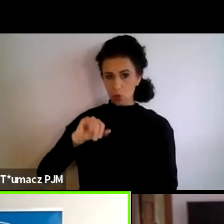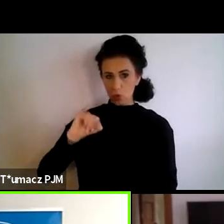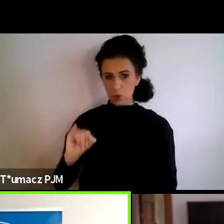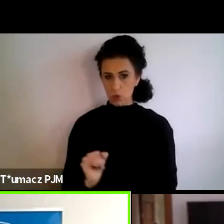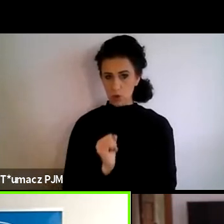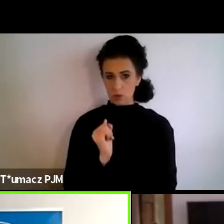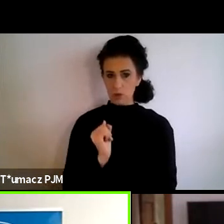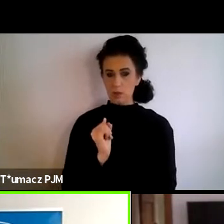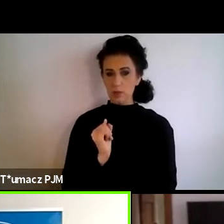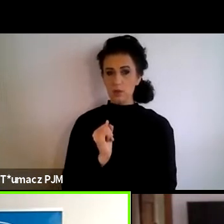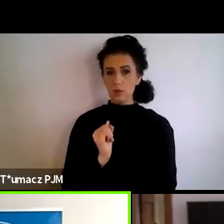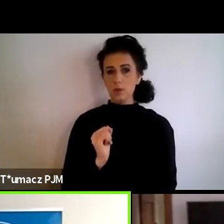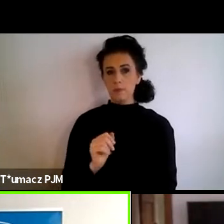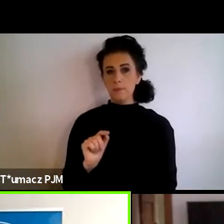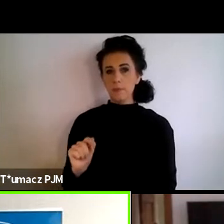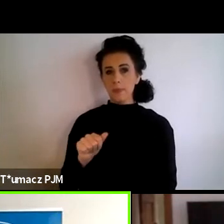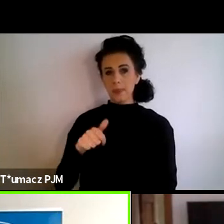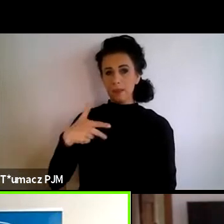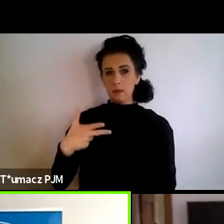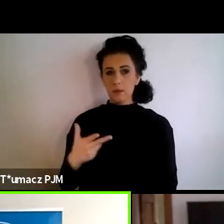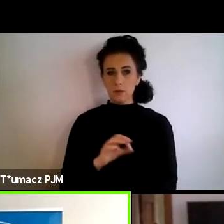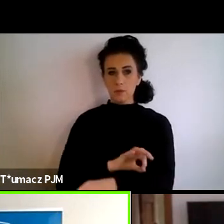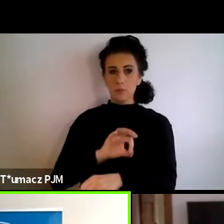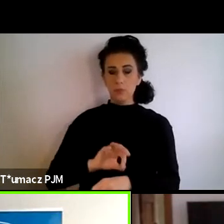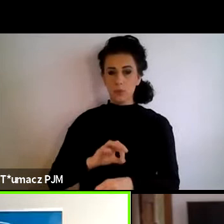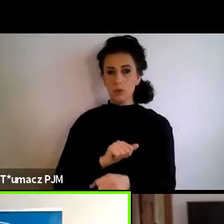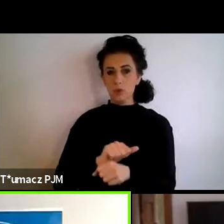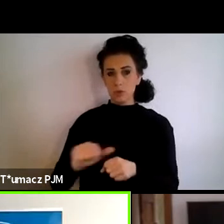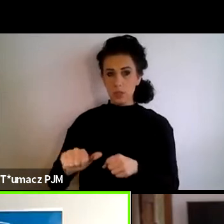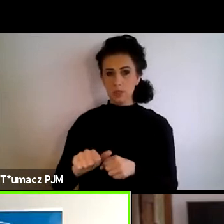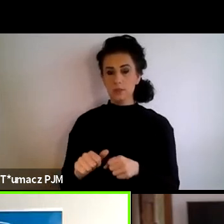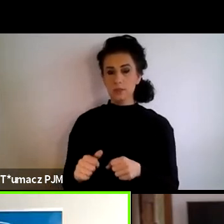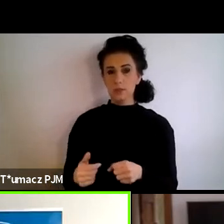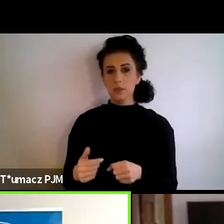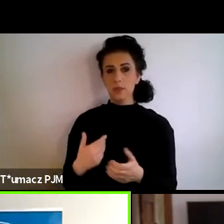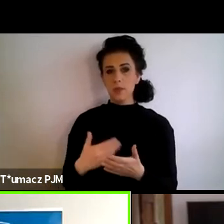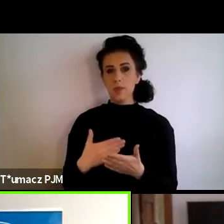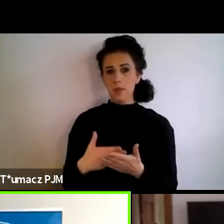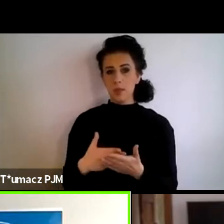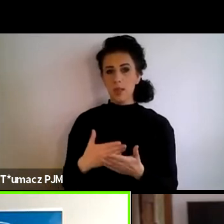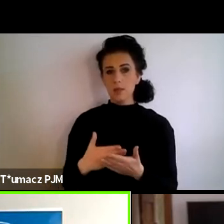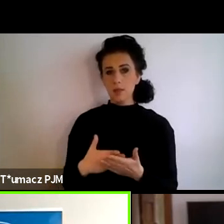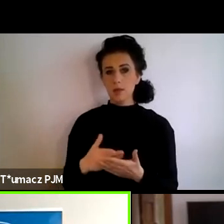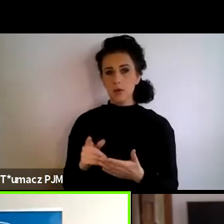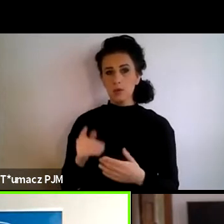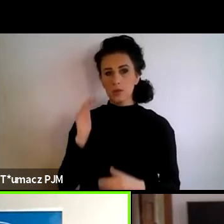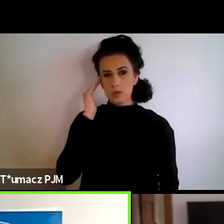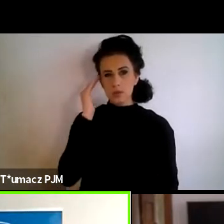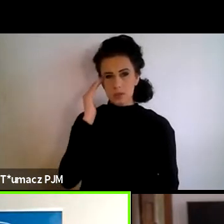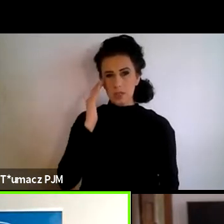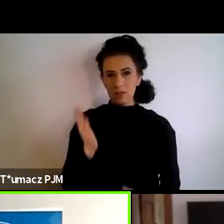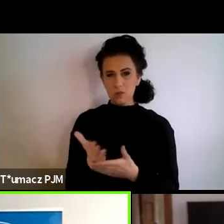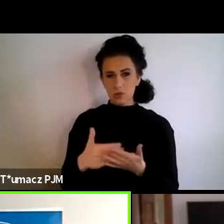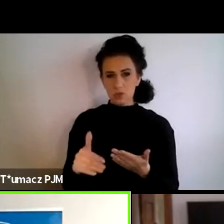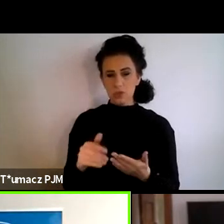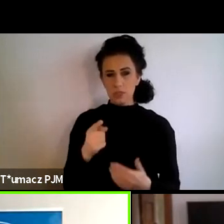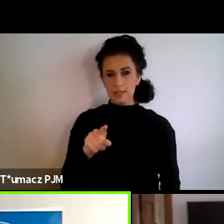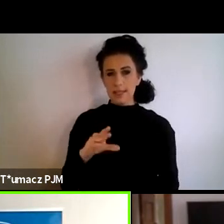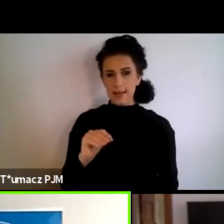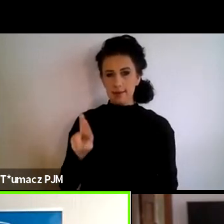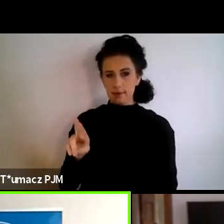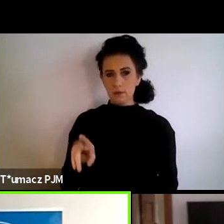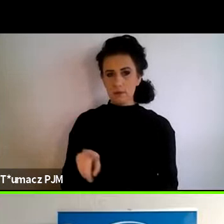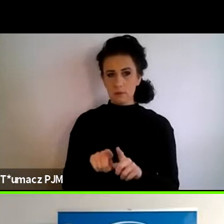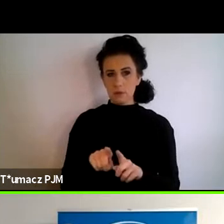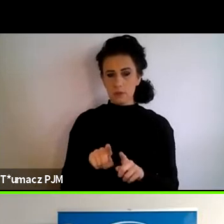na doświadczeniach z kilku projektów, to pewnie Państwo znają, Konstelację Lwa i nie tylko, po części DER, to